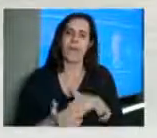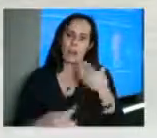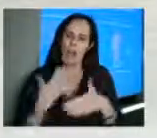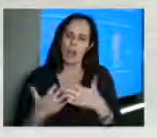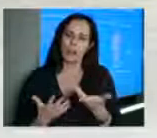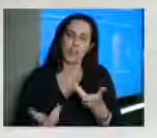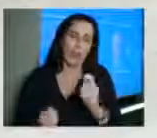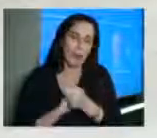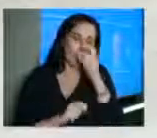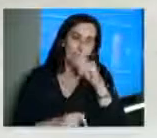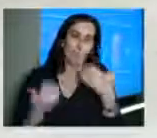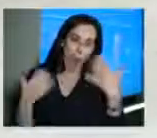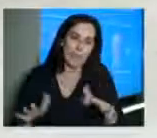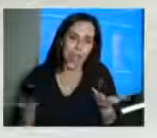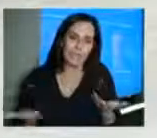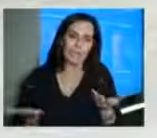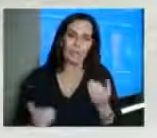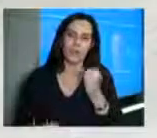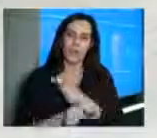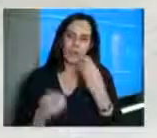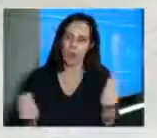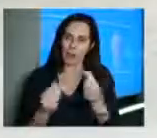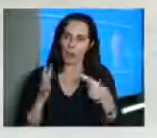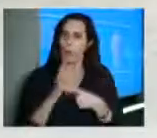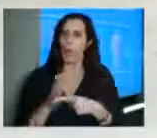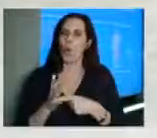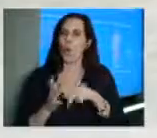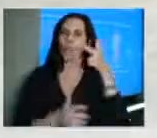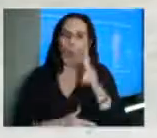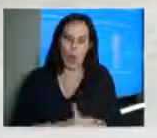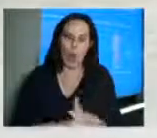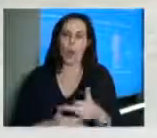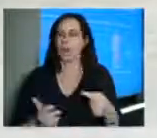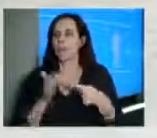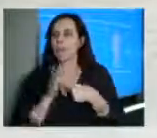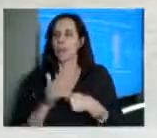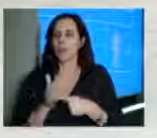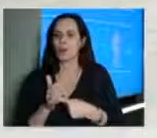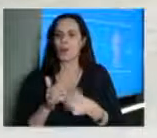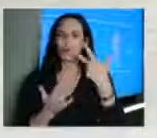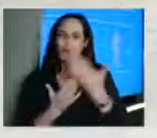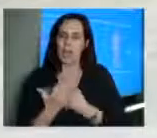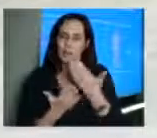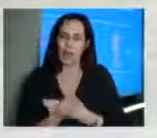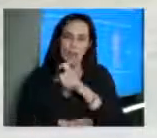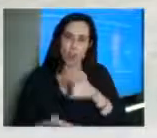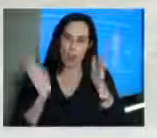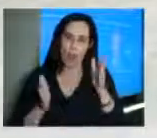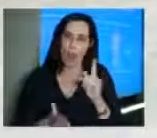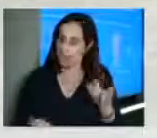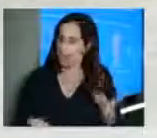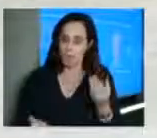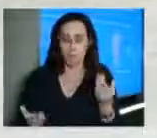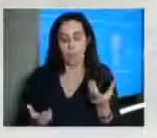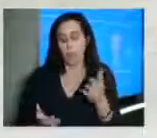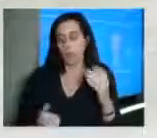של השחתה ושל עייפות חומר שגורמים לדברים כמו פרשת הצוללות וכמו 3 כתבי אישום חמורים. אבל מה